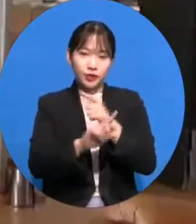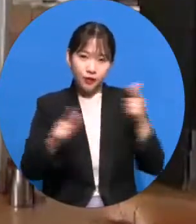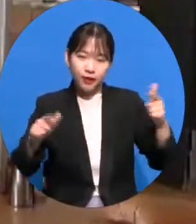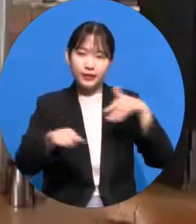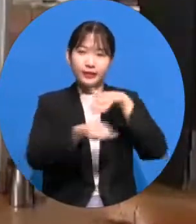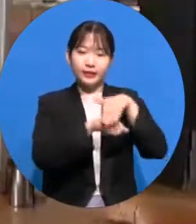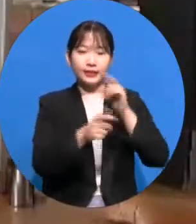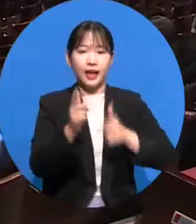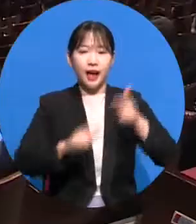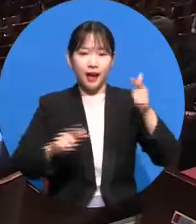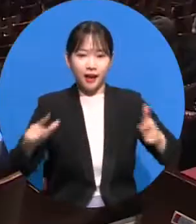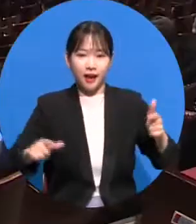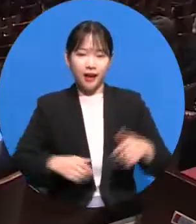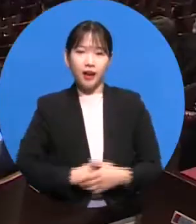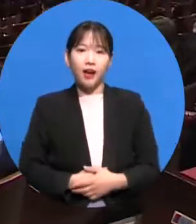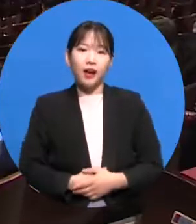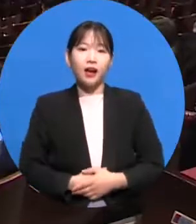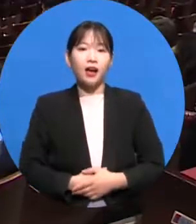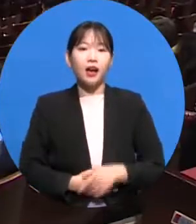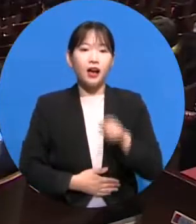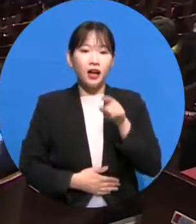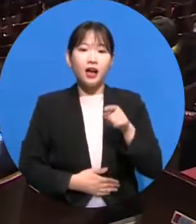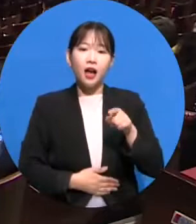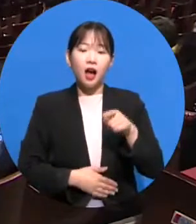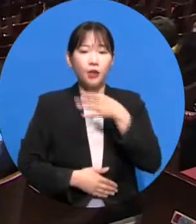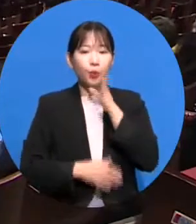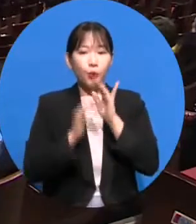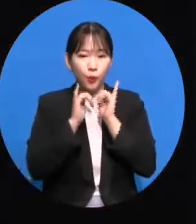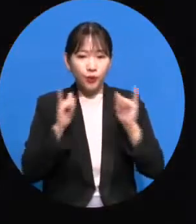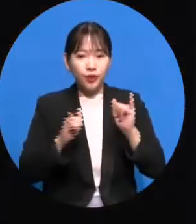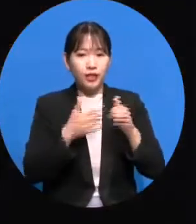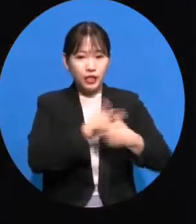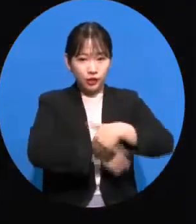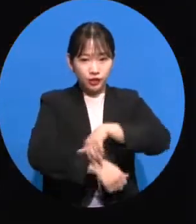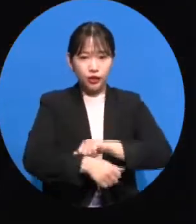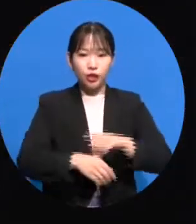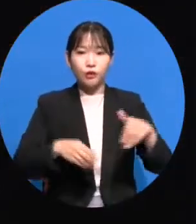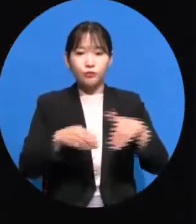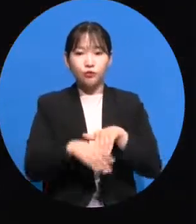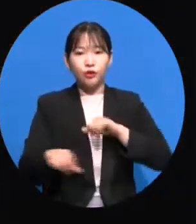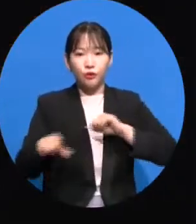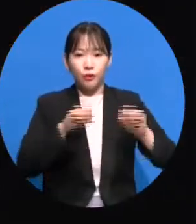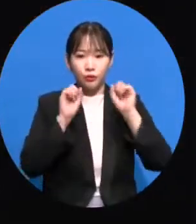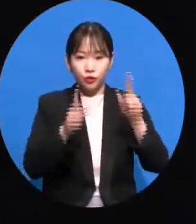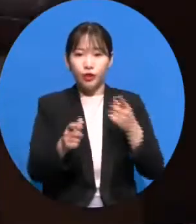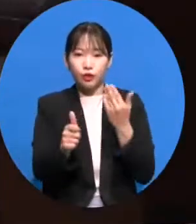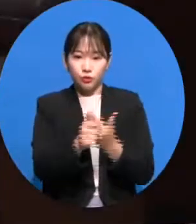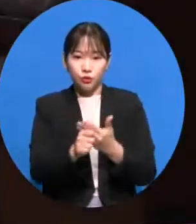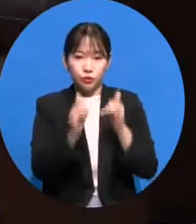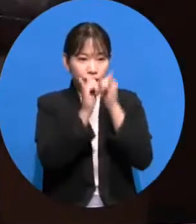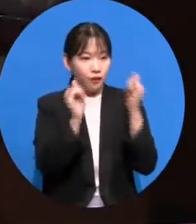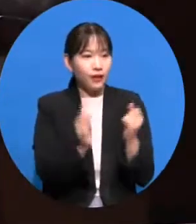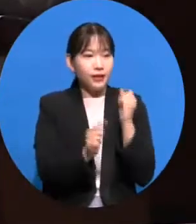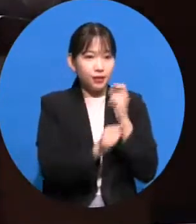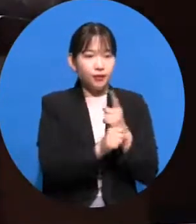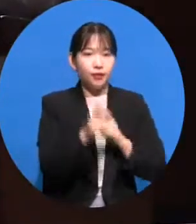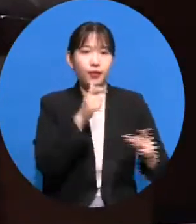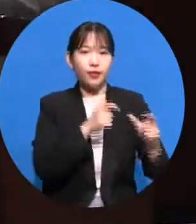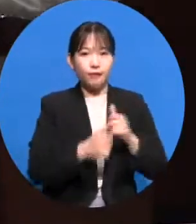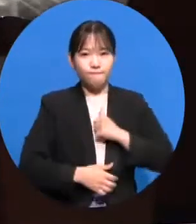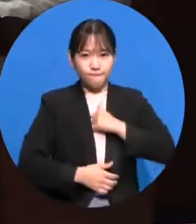방식도 다양합니다. 실버마이크는 어르신들에게 능동적인 문화활동 기회를 제공하고 사회적 소속감을 주기